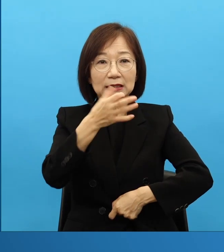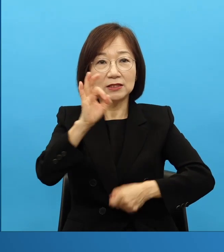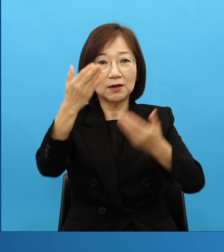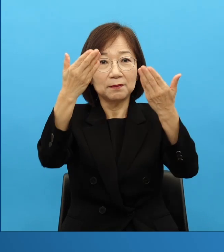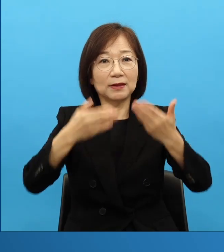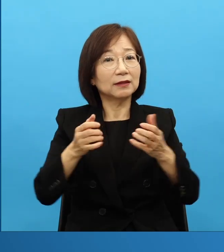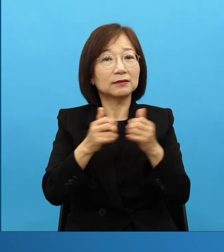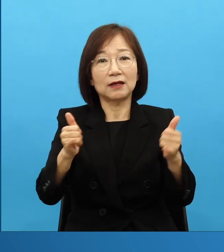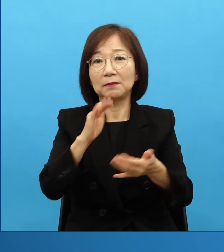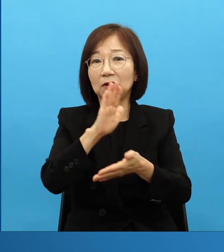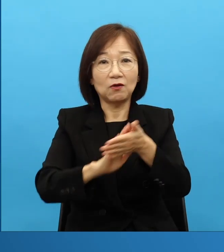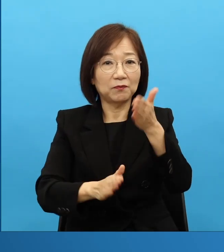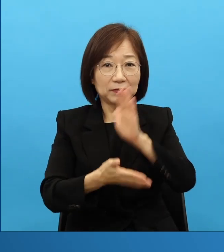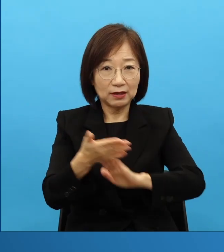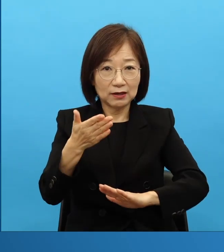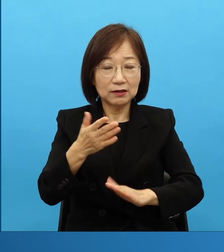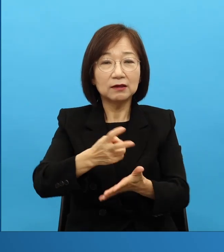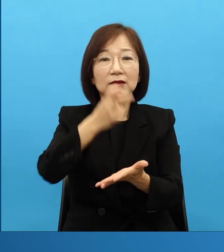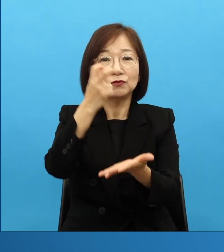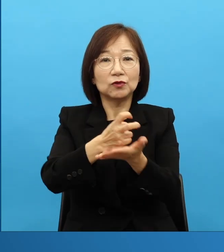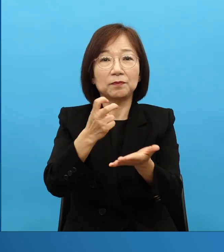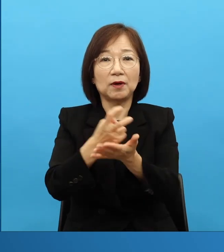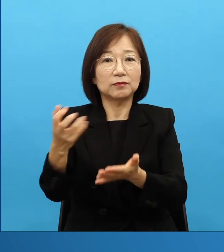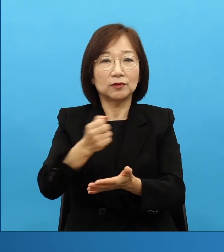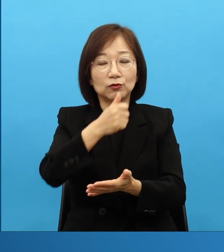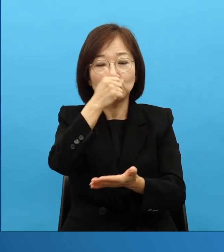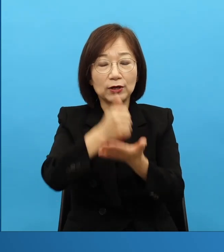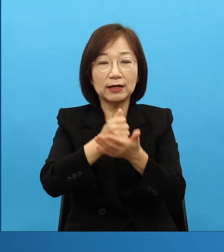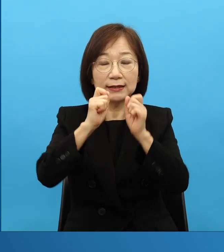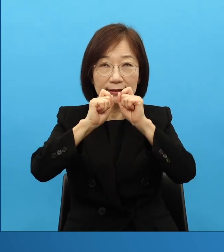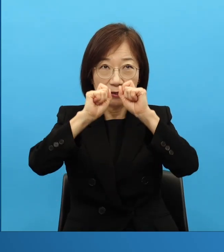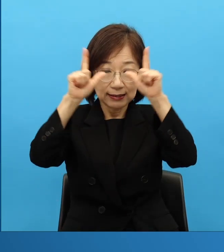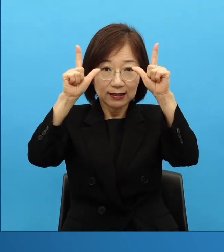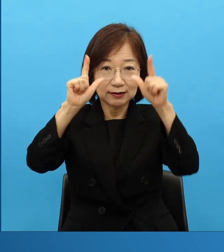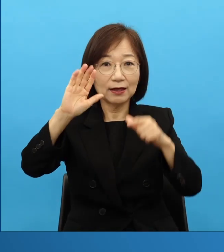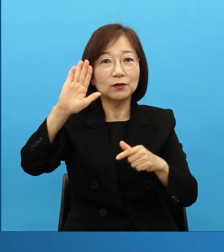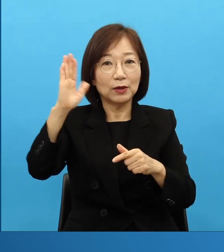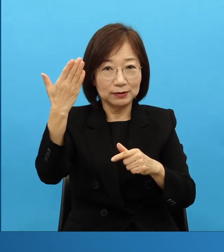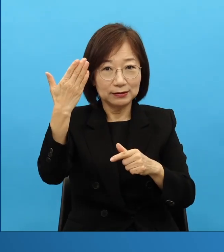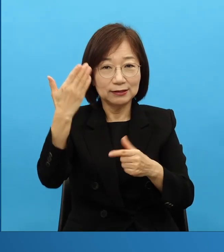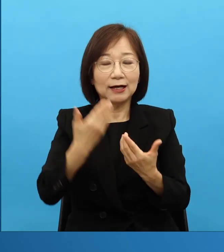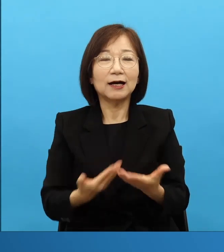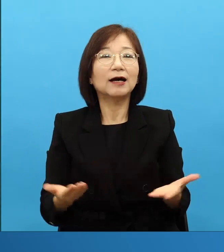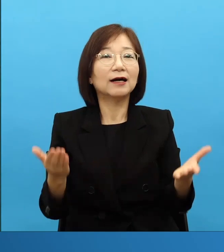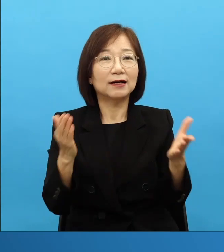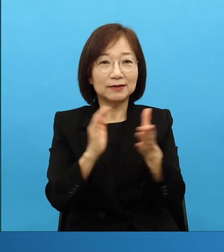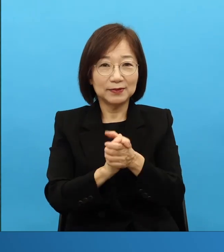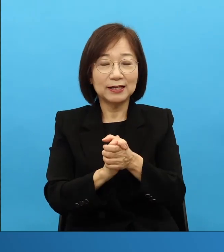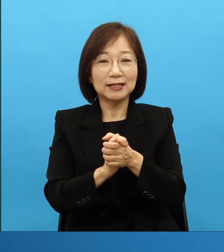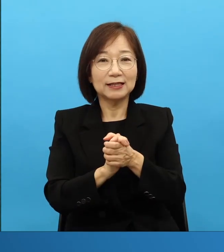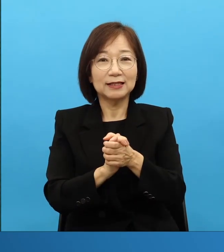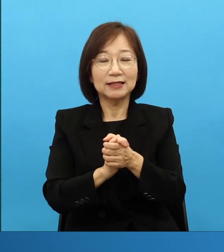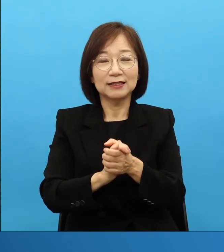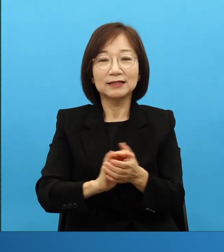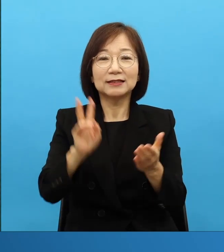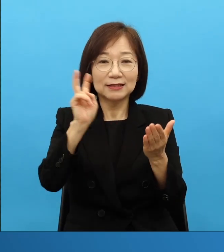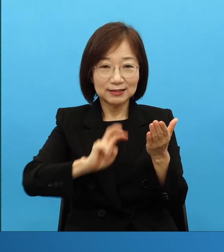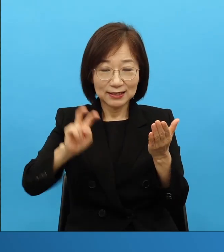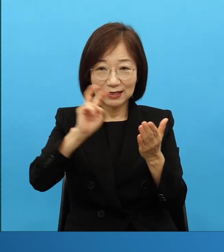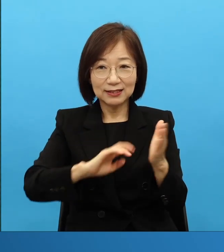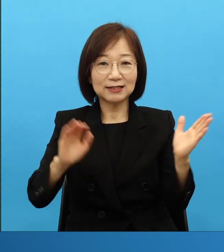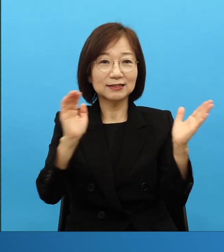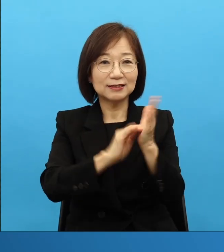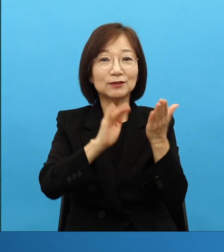하심을 얻을 육체가 없나니 율법으로는 죄를 깨달음이니라. 아멘. 다윗 찬양대 찬양